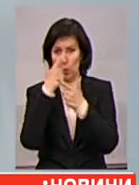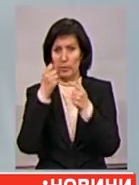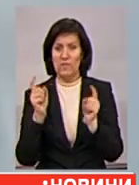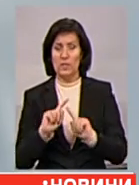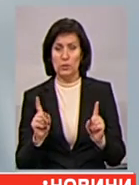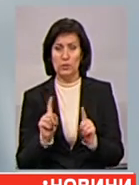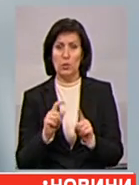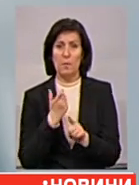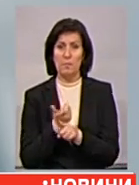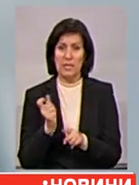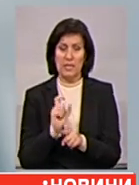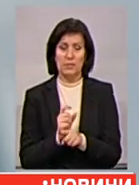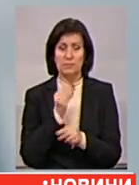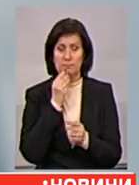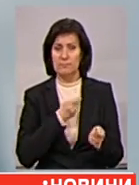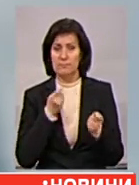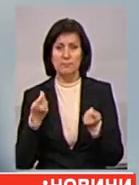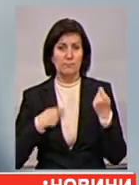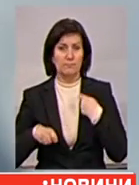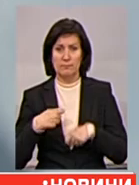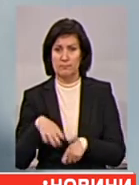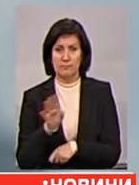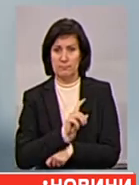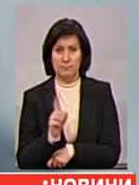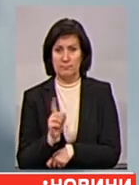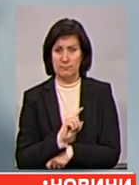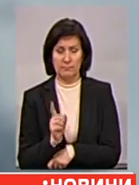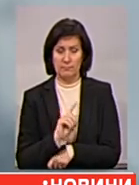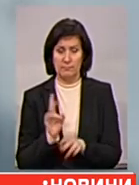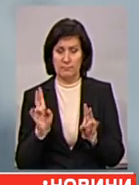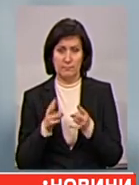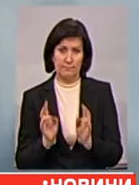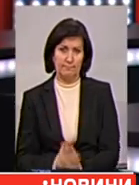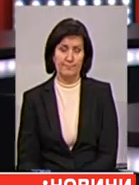що більше не візіть, будь ласка, одяг і не візіть продукти харчування.